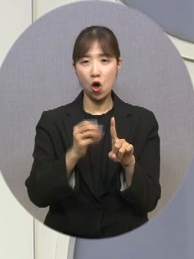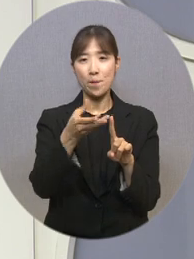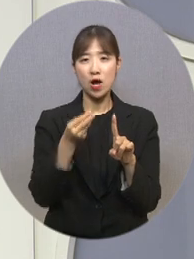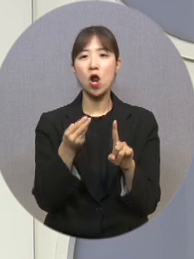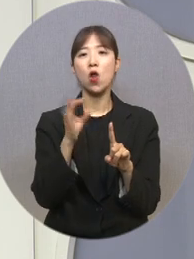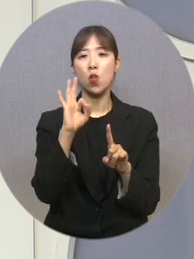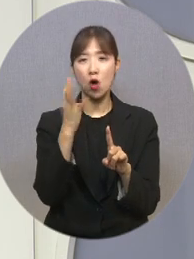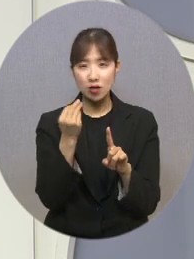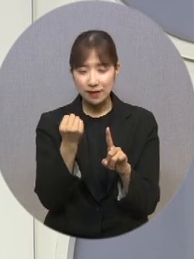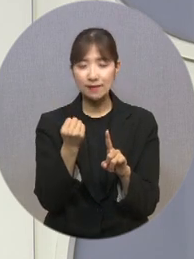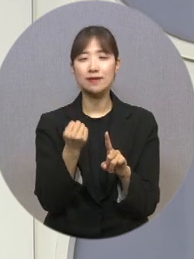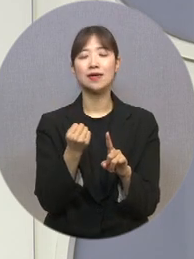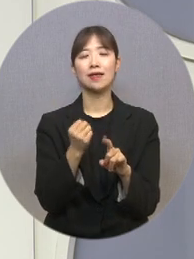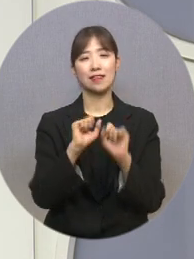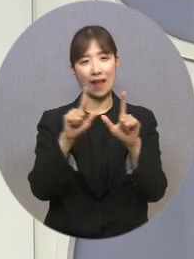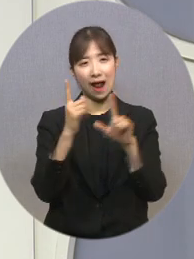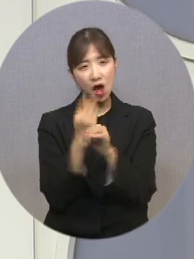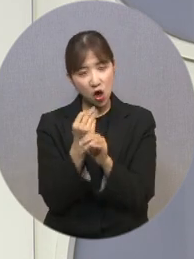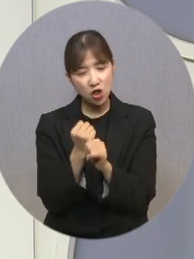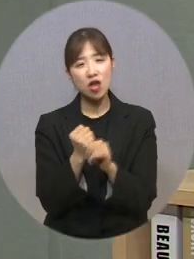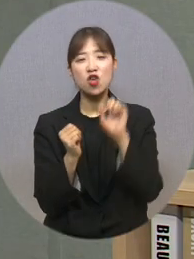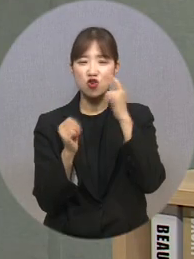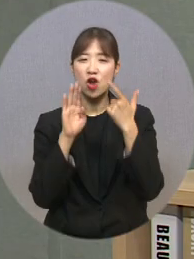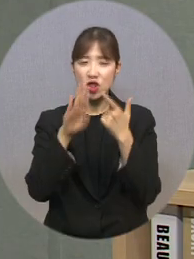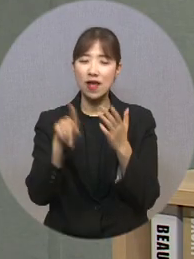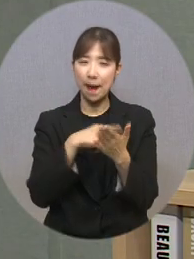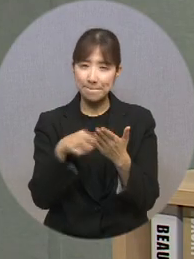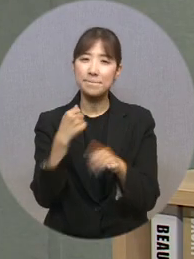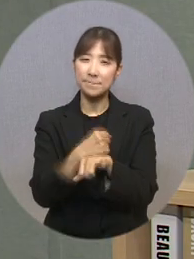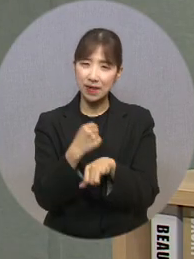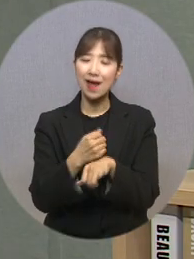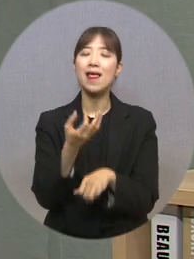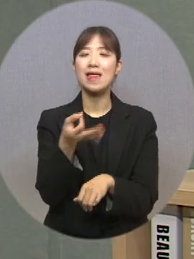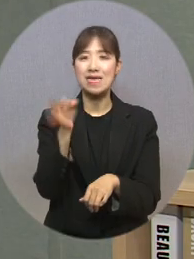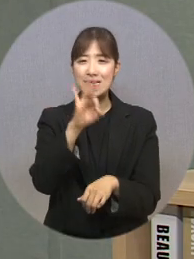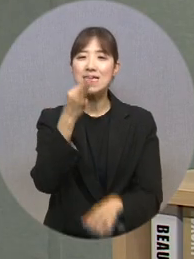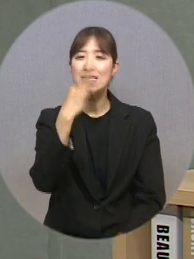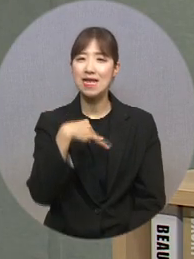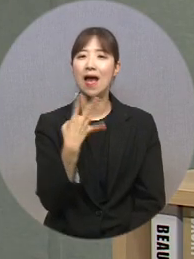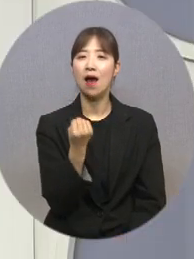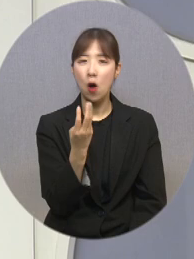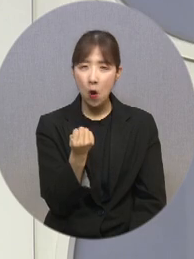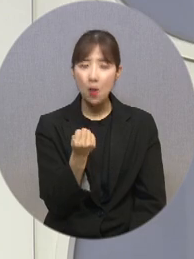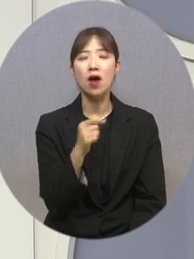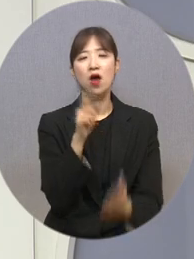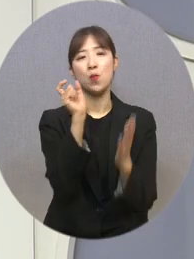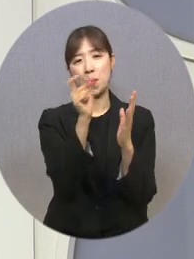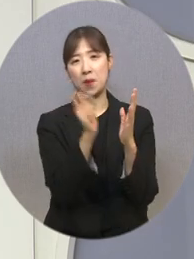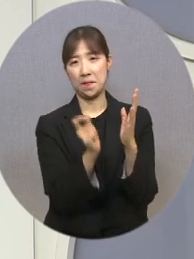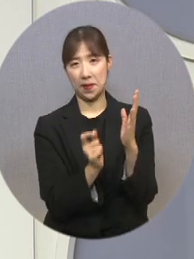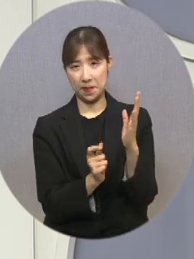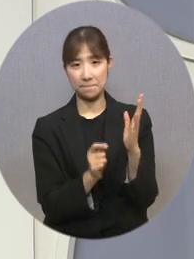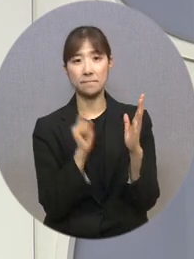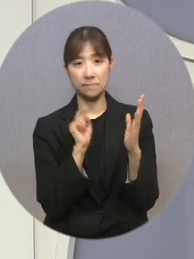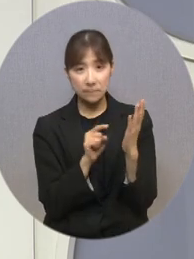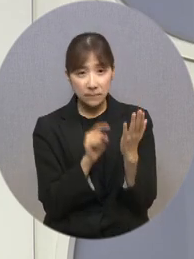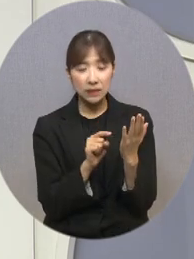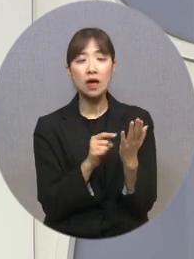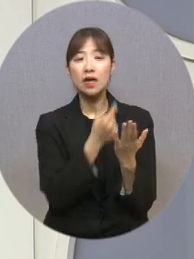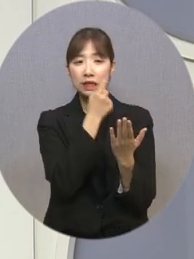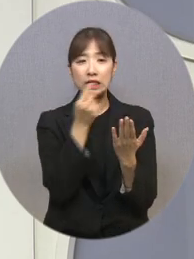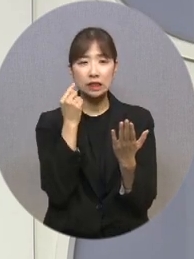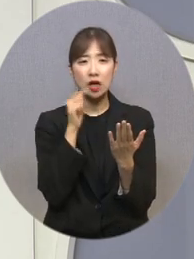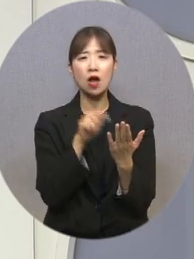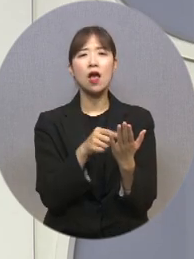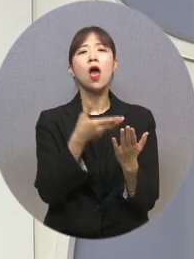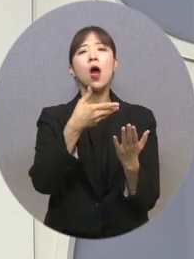그다음에 6개월 뒤에 갚는 거 뭐 이자는 얼마고 요 정도 보통은 그렇게 써 있습니다. 예, 예. 우리가 보통 받는 게 그렇게 되면은 이거는 이 차용증은